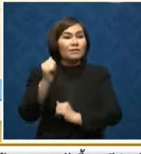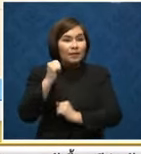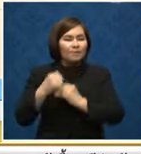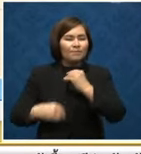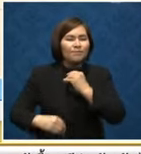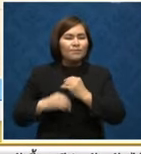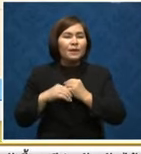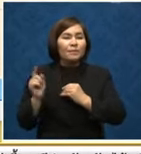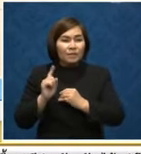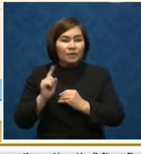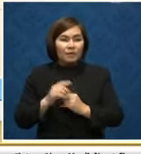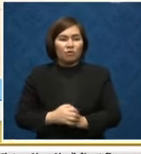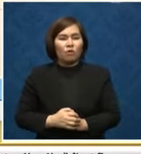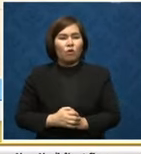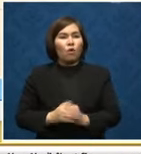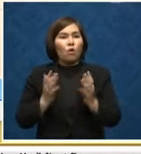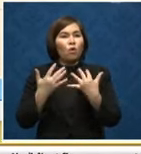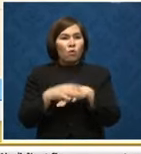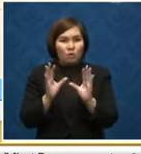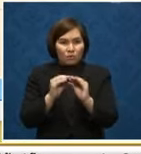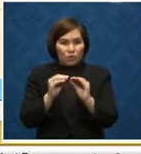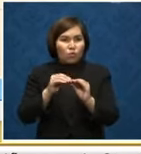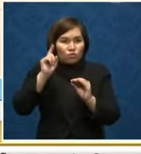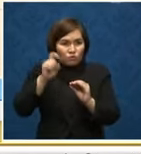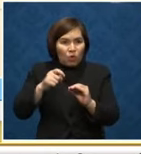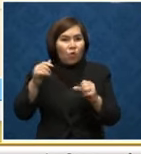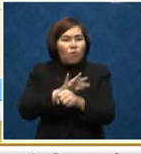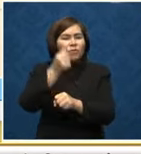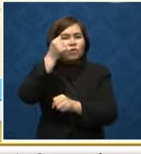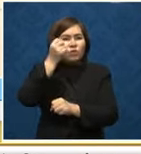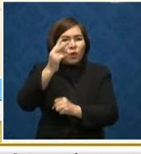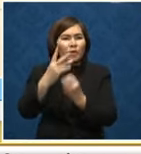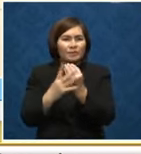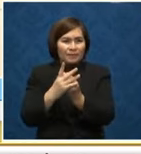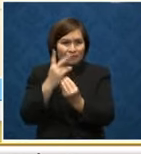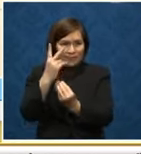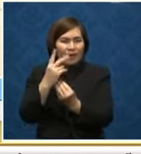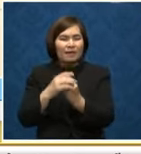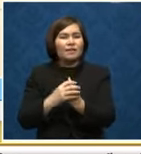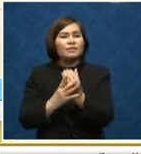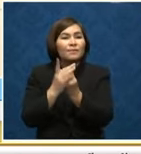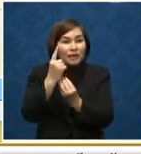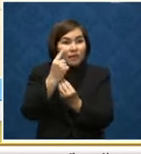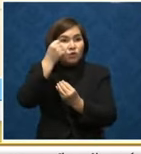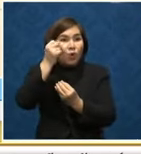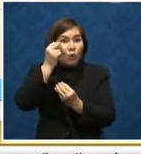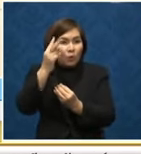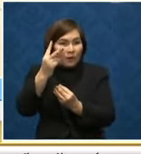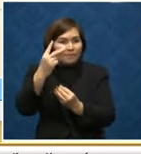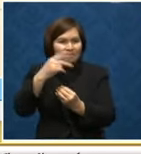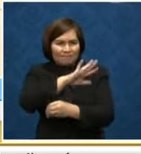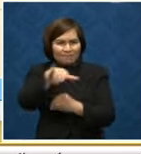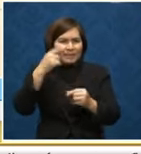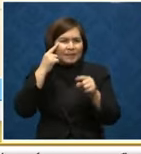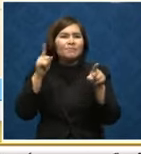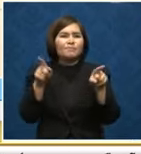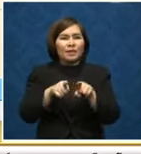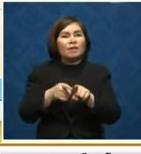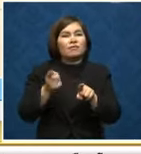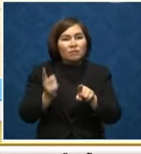มคือการรักษาองค์ประชุมว่า2วันต่อสัปดาห์น่าจะเป็นข้อเสนอที่เราเห็นตรงกันมากที่สุดนะ